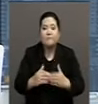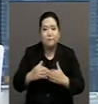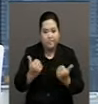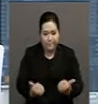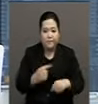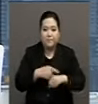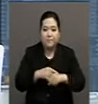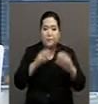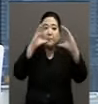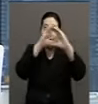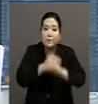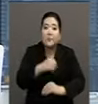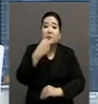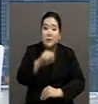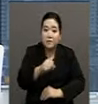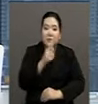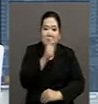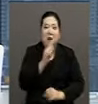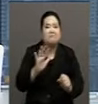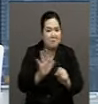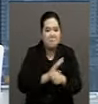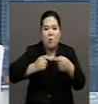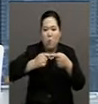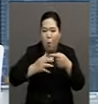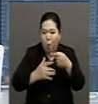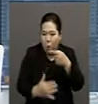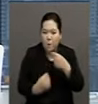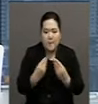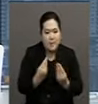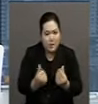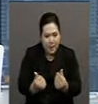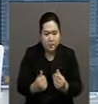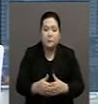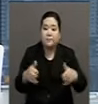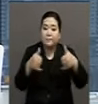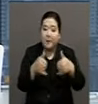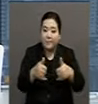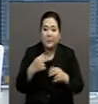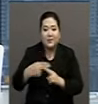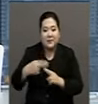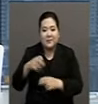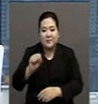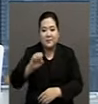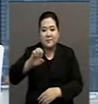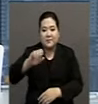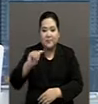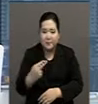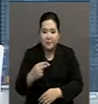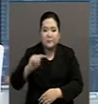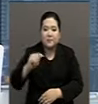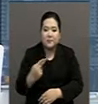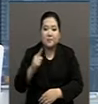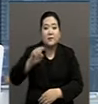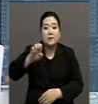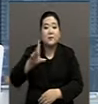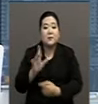ทุ่มค่ะคุณผู้ชมสามารถติดตามบทสัมภาษณ์เต็มได้อีกครั้งหนึ่งจะเป็นการพูดคุยกันระหว่างคุณสุทธิชัยหยุ่นกับคุณบรรทูลล่ำซำนะ คะ ติดตาม4ทุ่ม